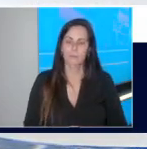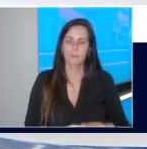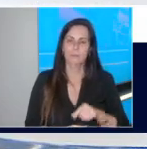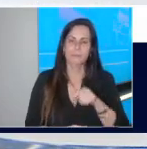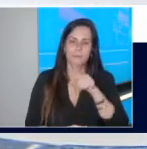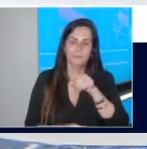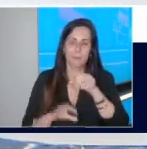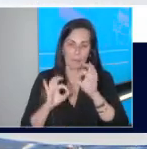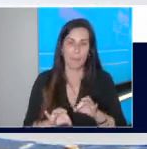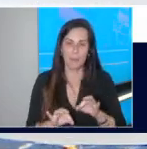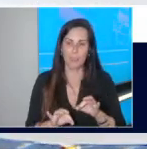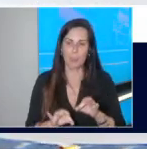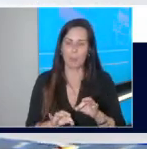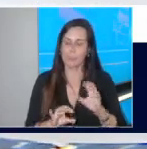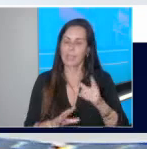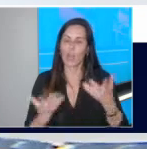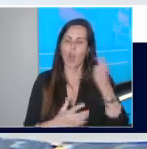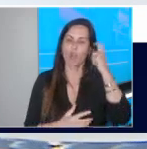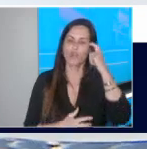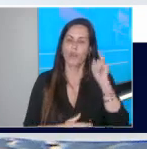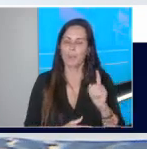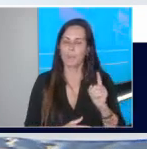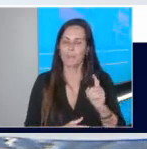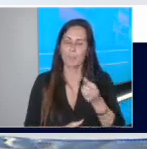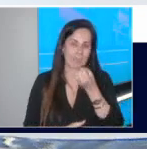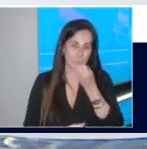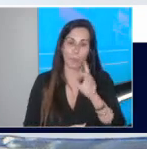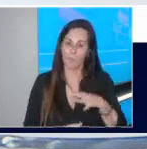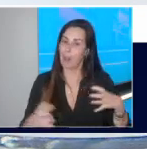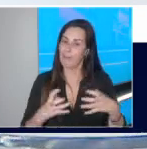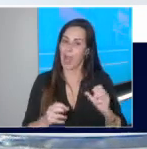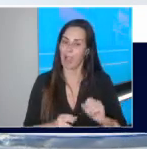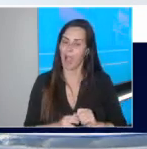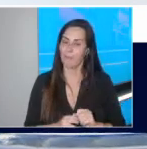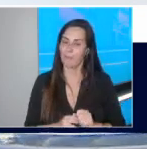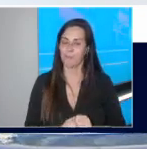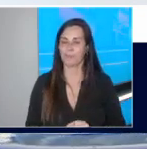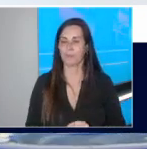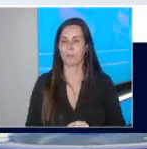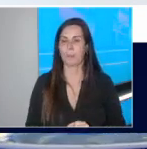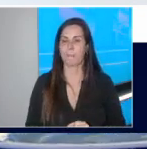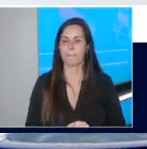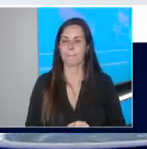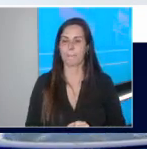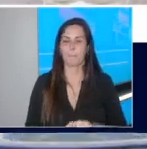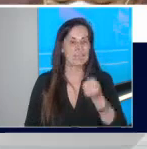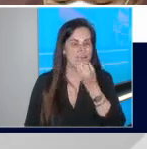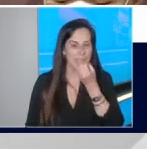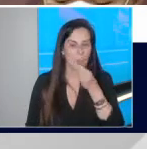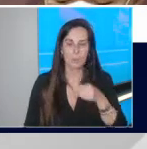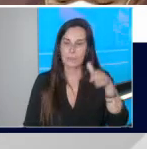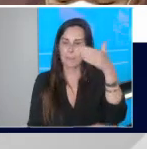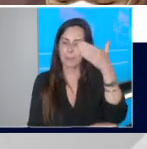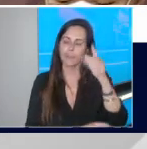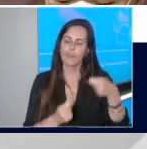להבין את מערכת החשיבה הממלכתית של סינגפור ושל המפלגה שלו, כמובן מפלגת השלטון. סינגפור היא